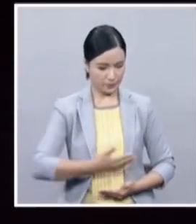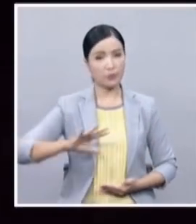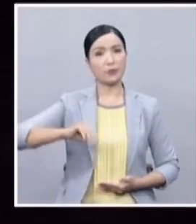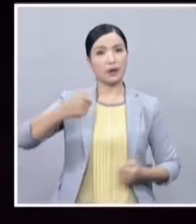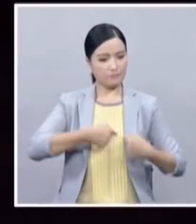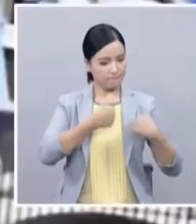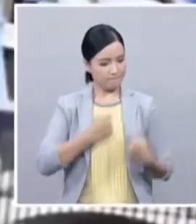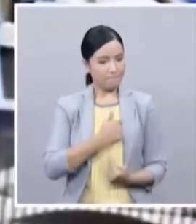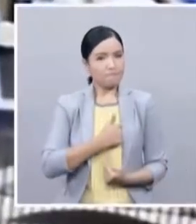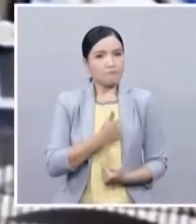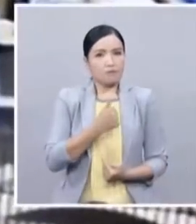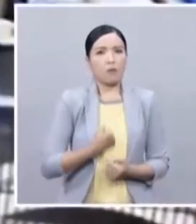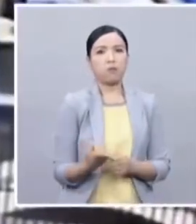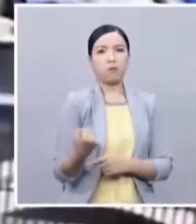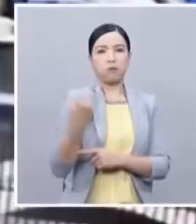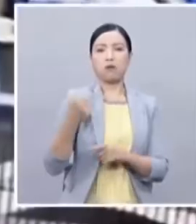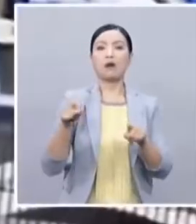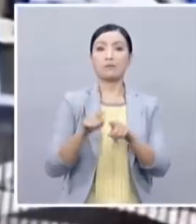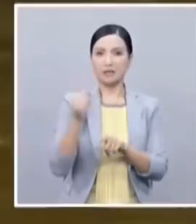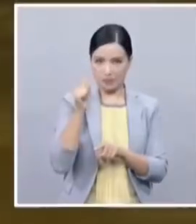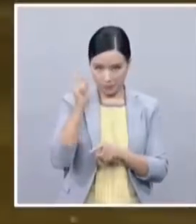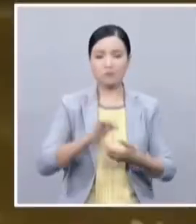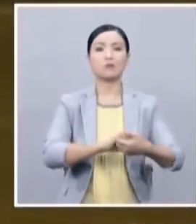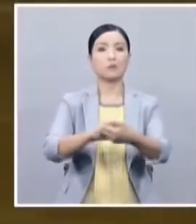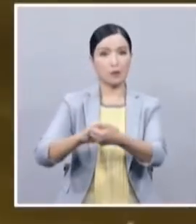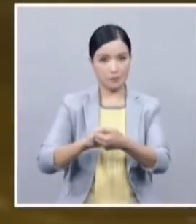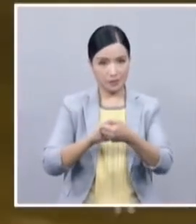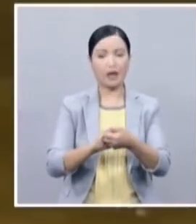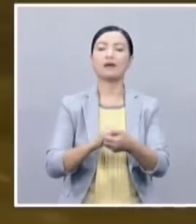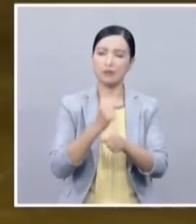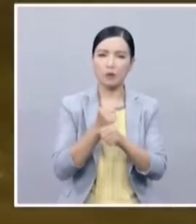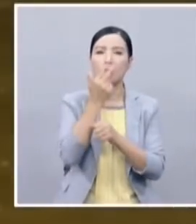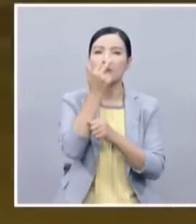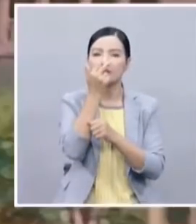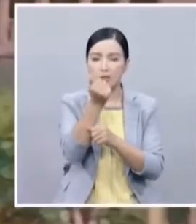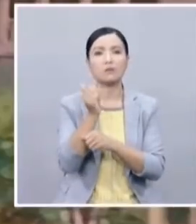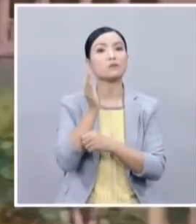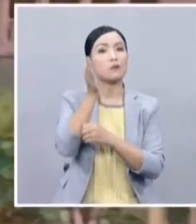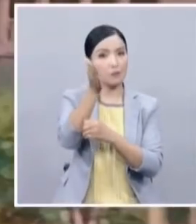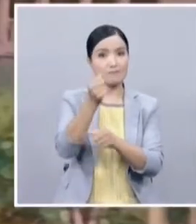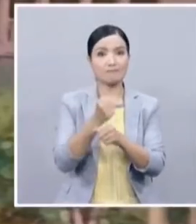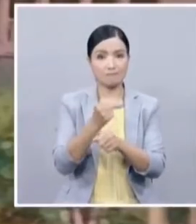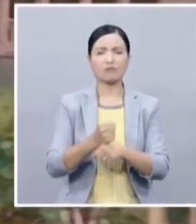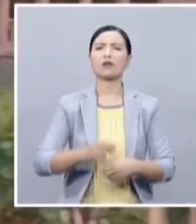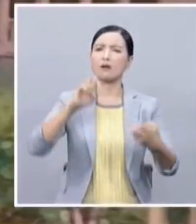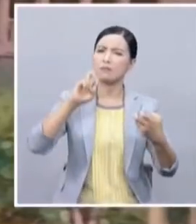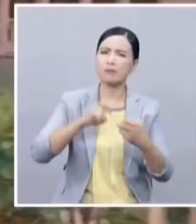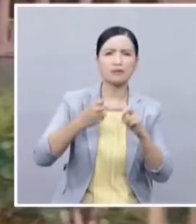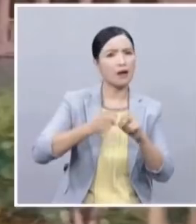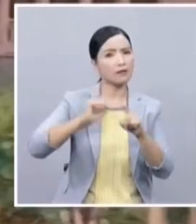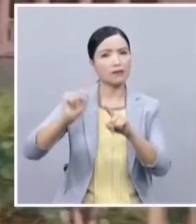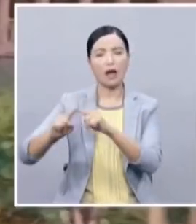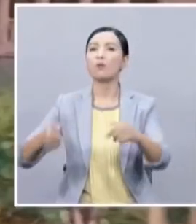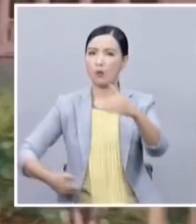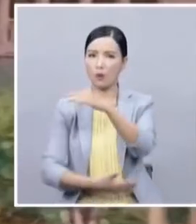จให้กลับคืนสู่สภาพปกตินะครับซึ่งเรายังคงต้องดำเนินการร่วมกันอย่างรอบคอบต่อไปนะครับทุกวิกฤตย่อมแฝงไว้ด้วยโ